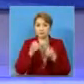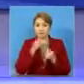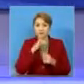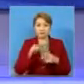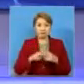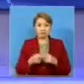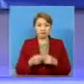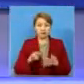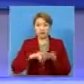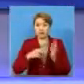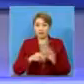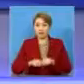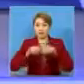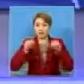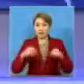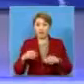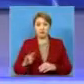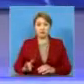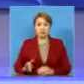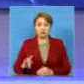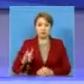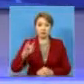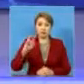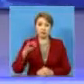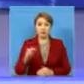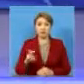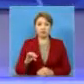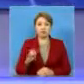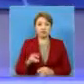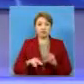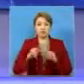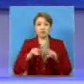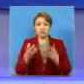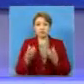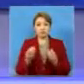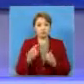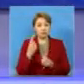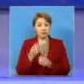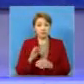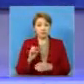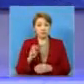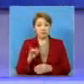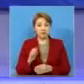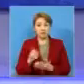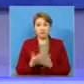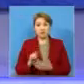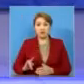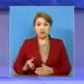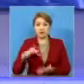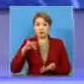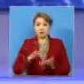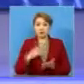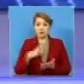техника. В планах открытие на территории воздушной гавани дьюти-фри и строительство еще одного терминала. В аэропорту города